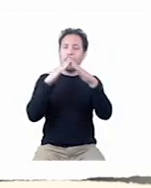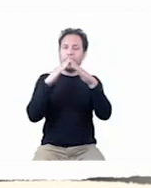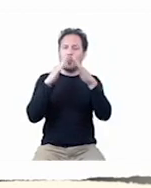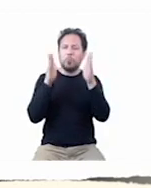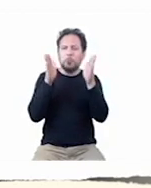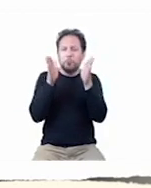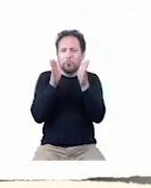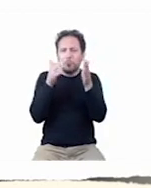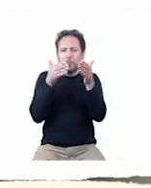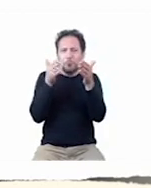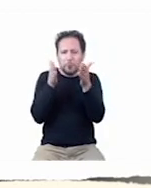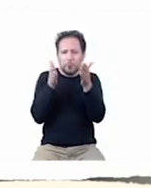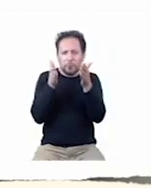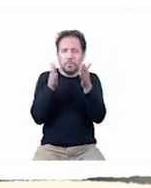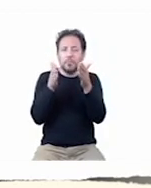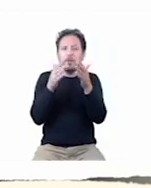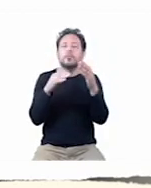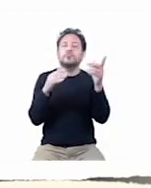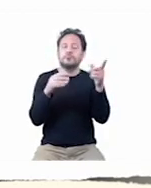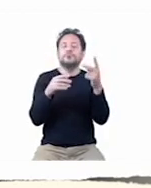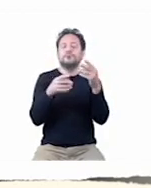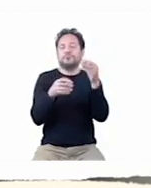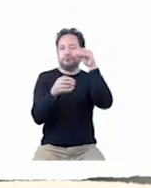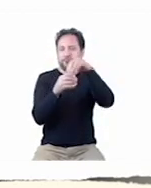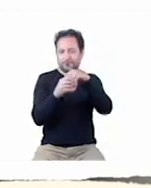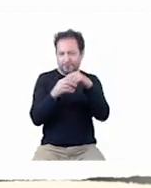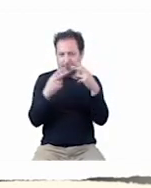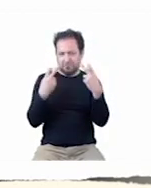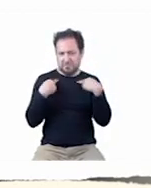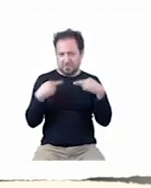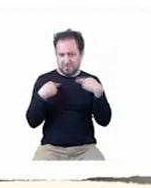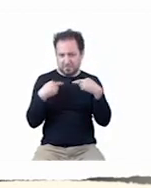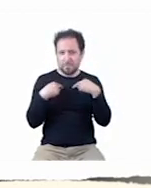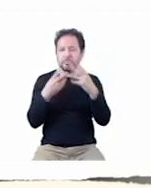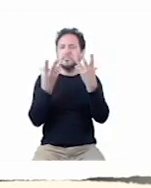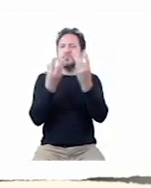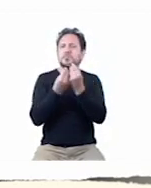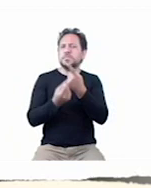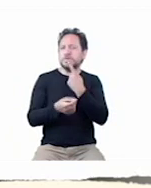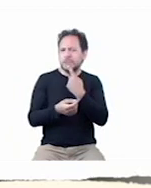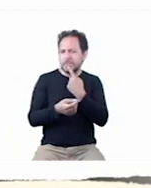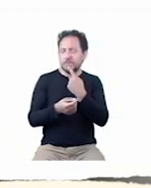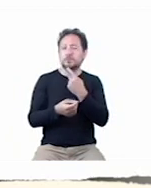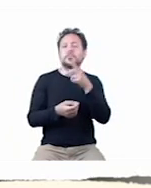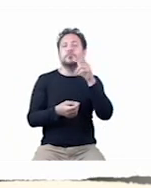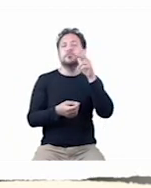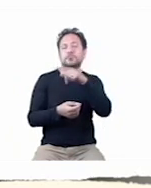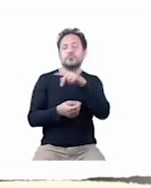Rocky viveva in una piccola casetta, assieme a nonna Nini.